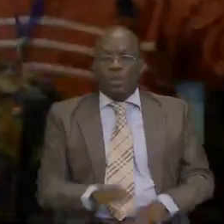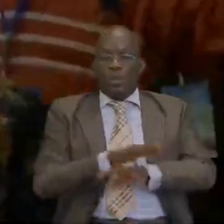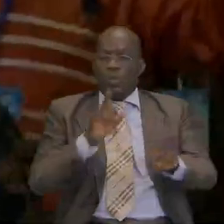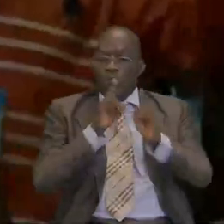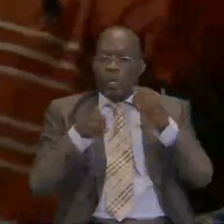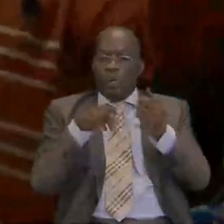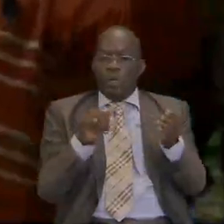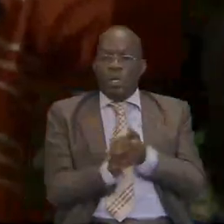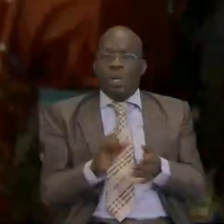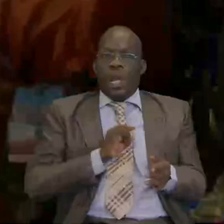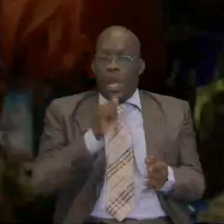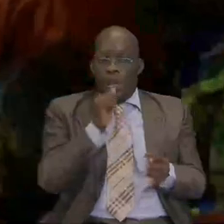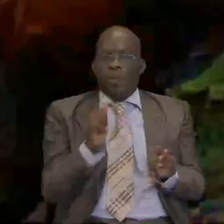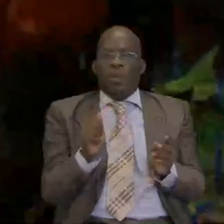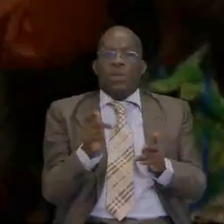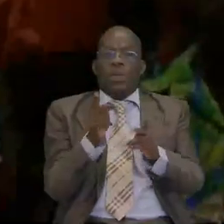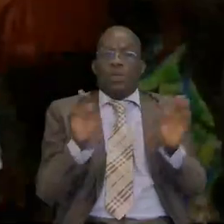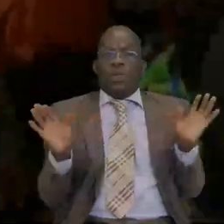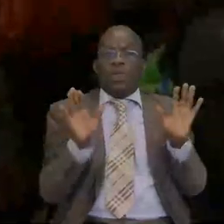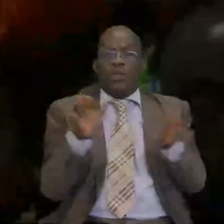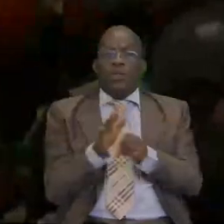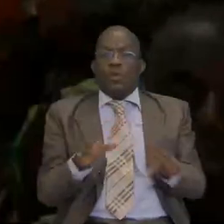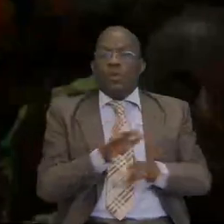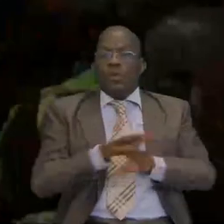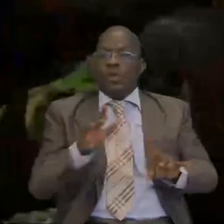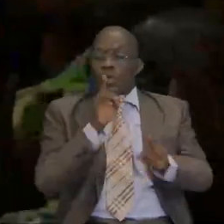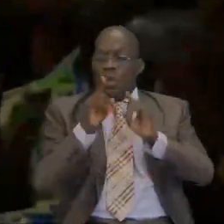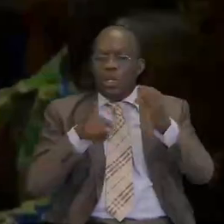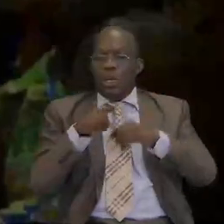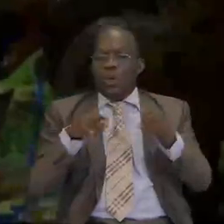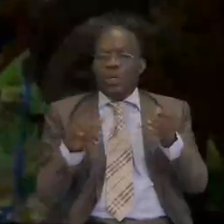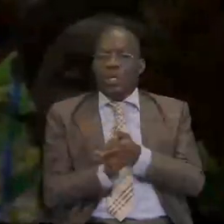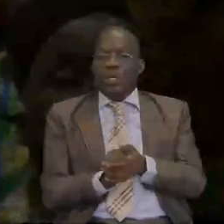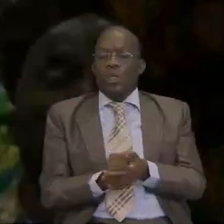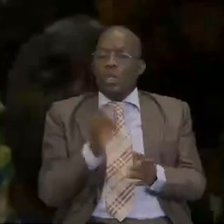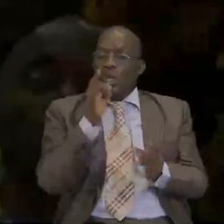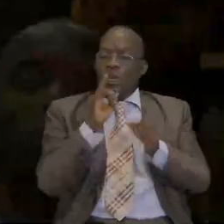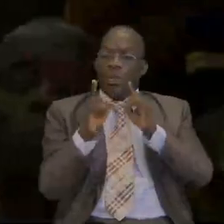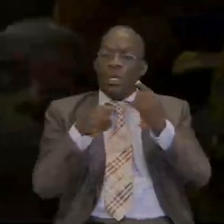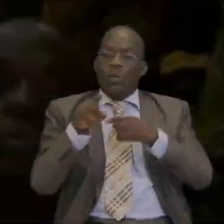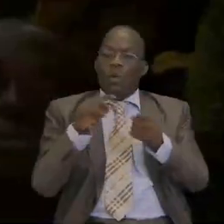Je suis craintif. Ne parle pas de ça. Parle de qui tu as.